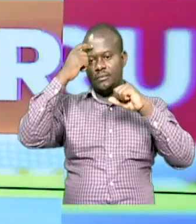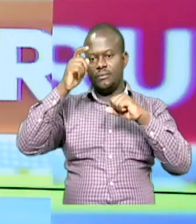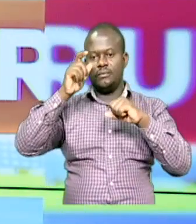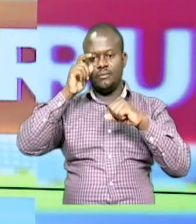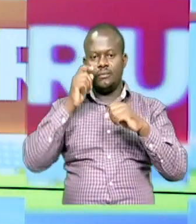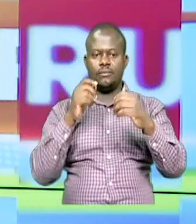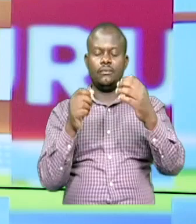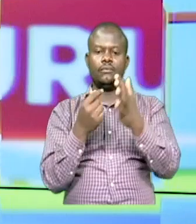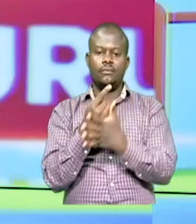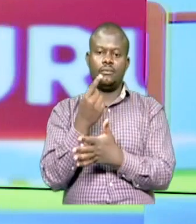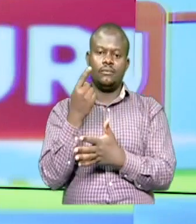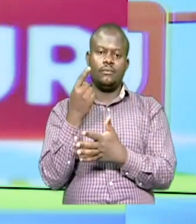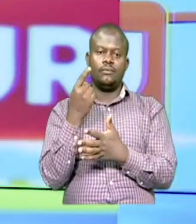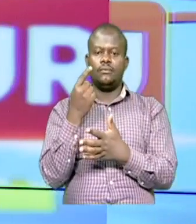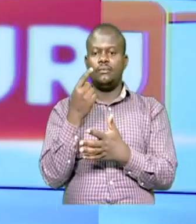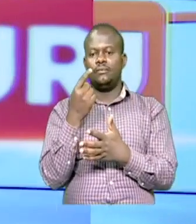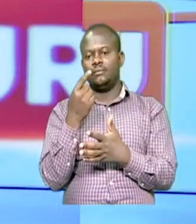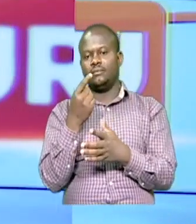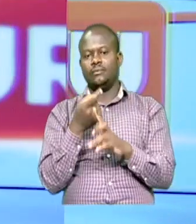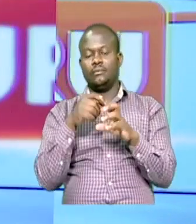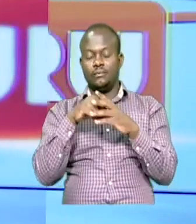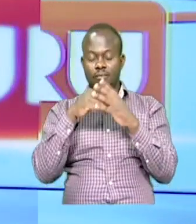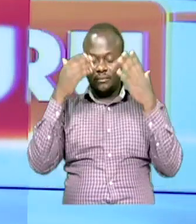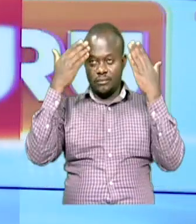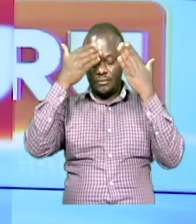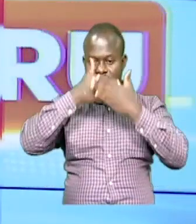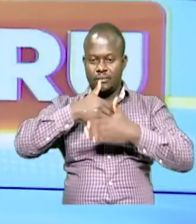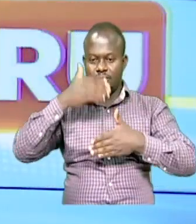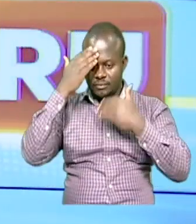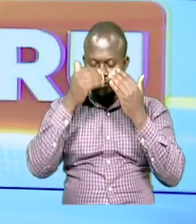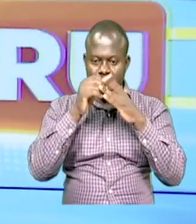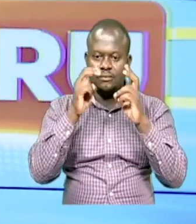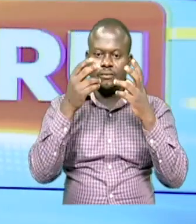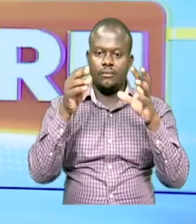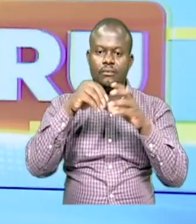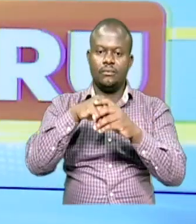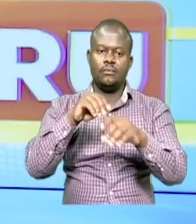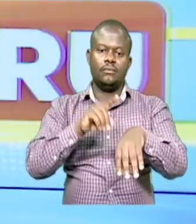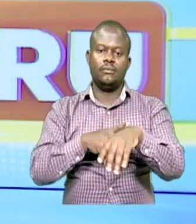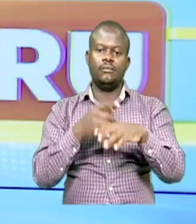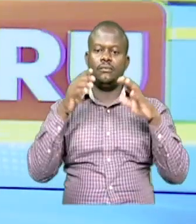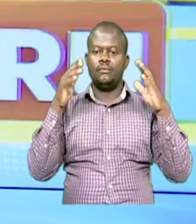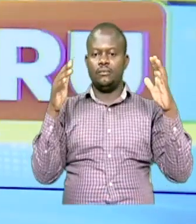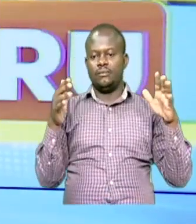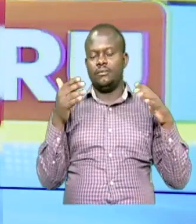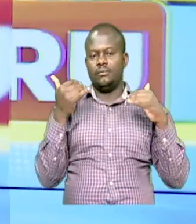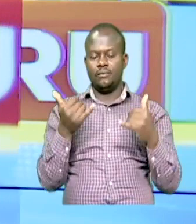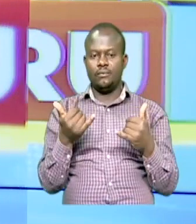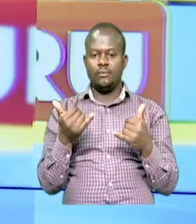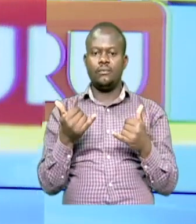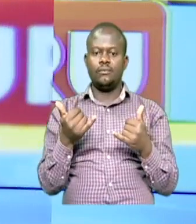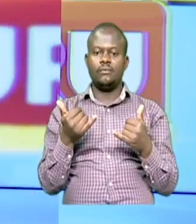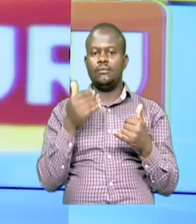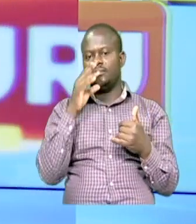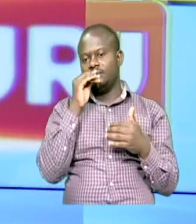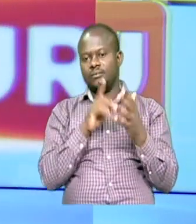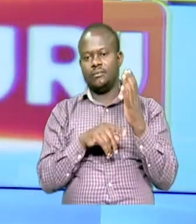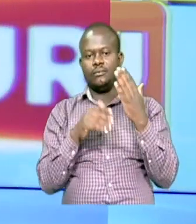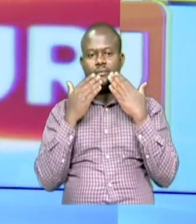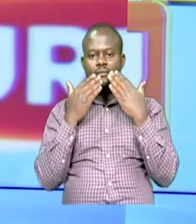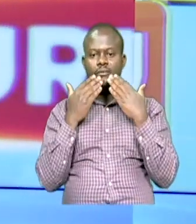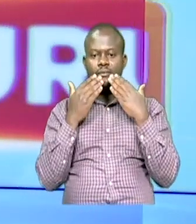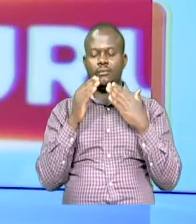yatumye bava mu icuraburindi ngo bari bamazemo igihe. Kuri bo rero bafite intero igira iti turashima